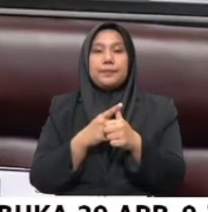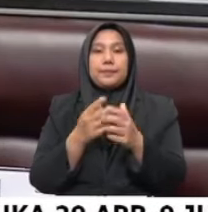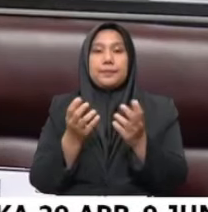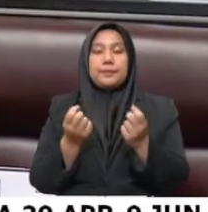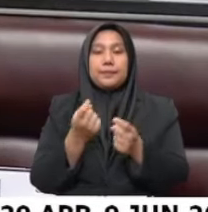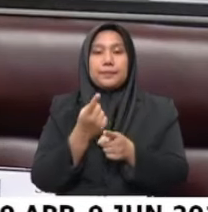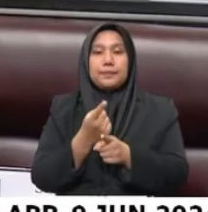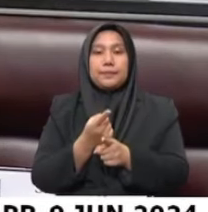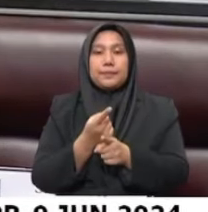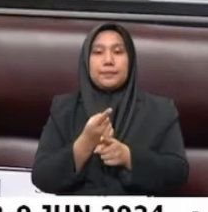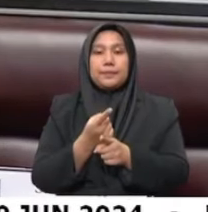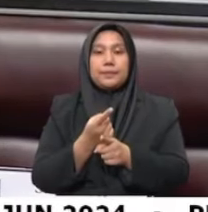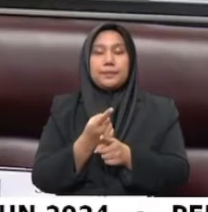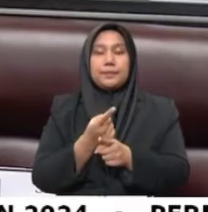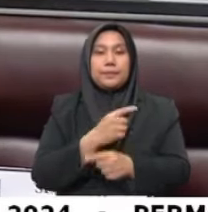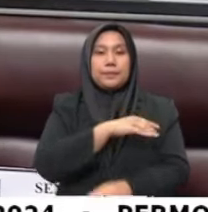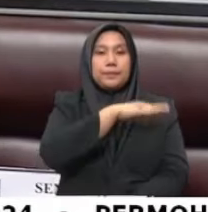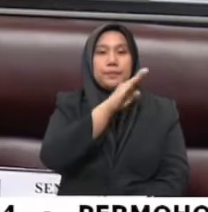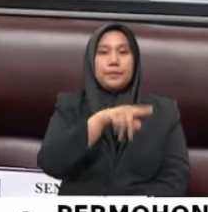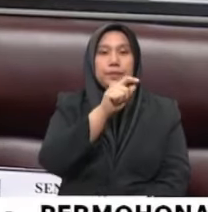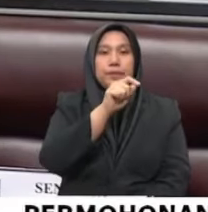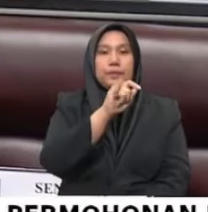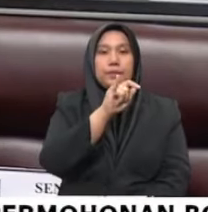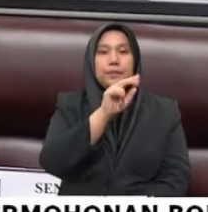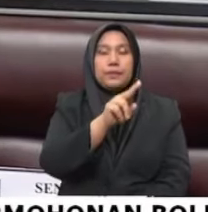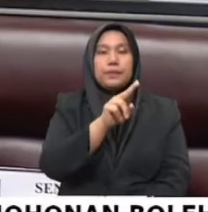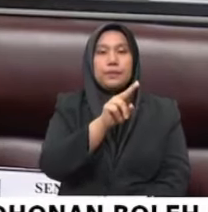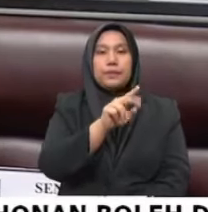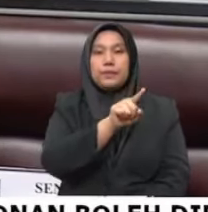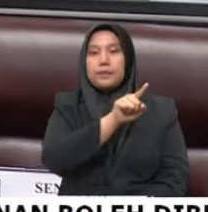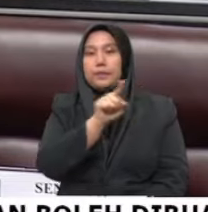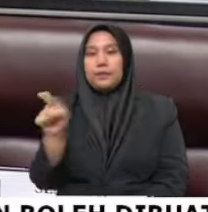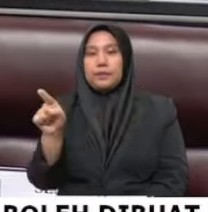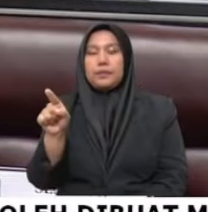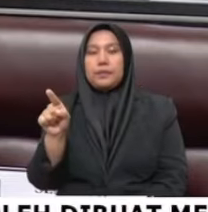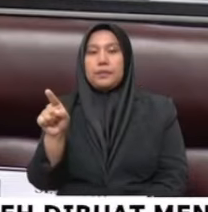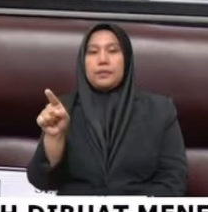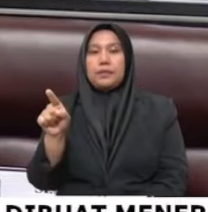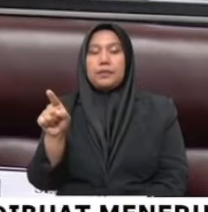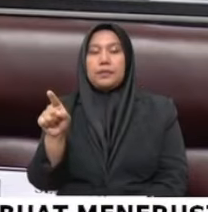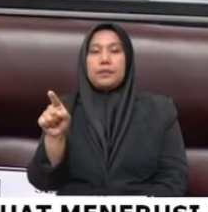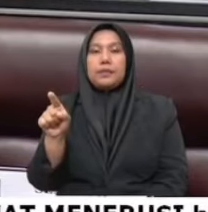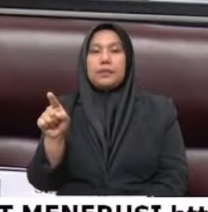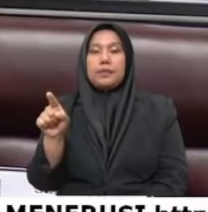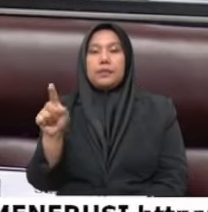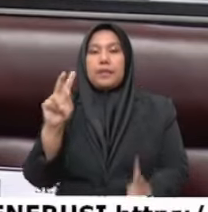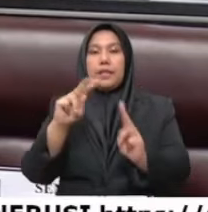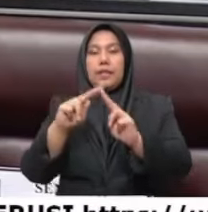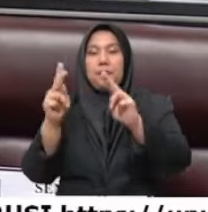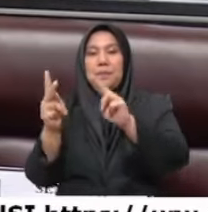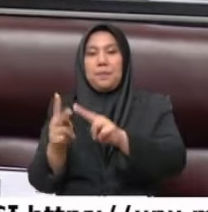betulkan Bukit Tiu ke Kampung Berangan Magnet, bukan Magnet.